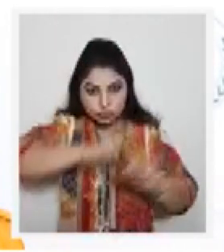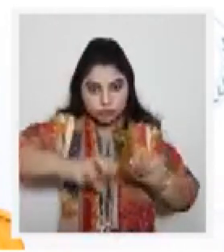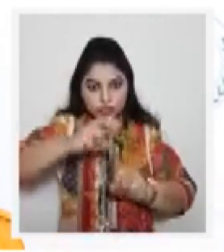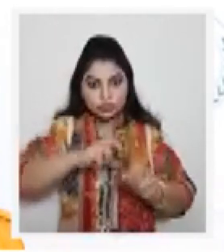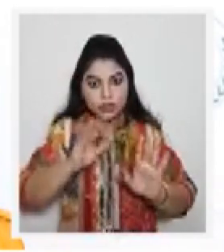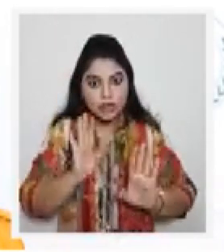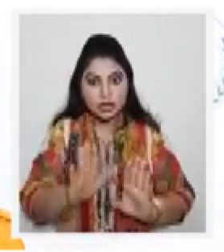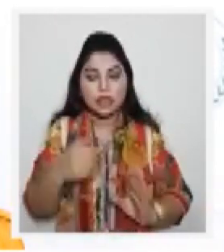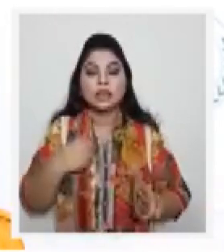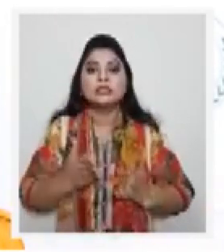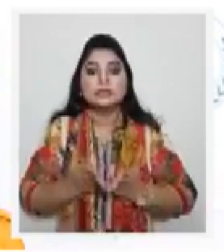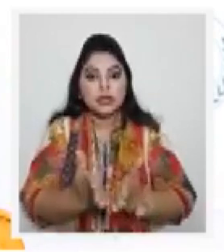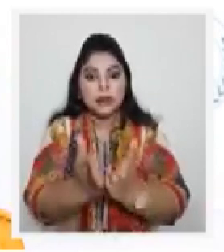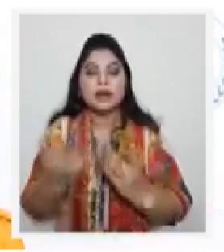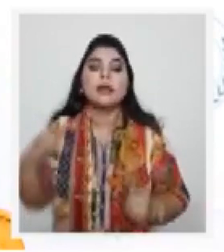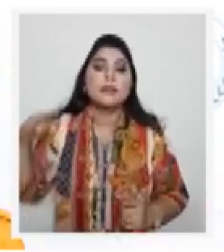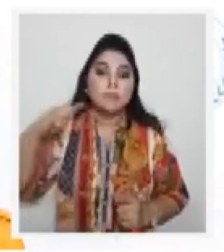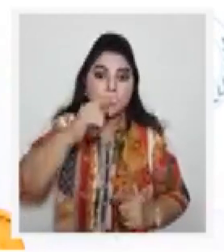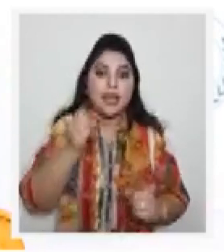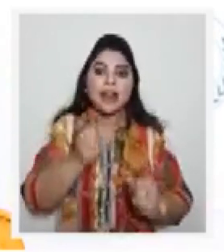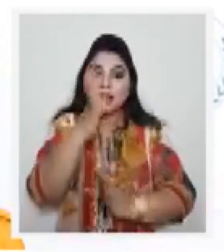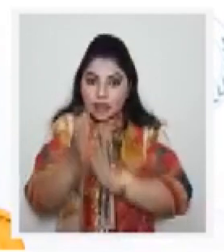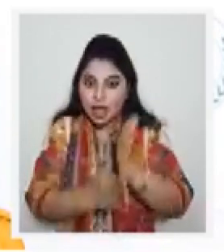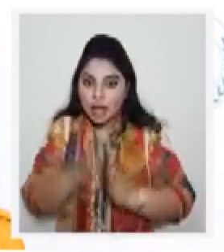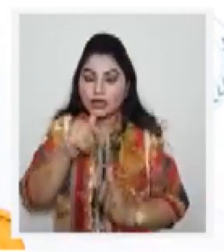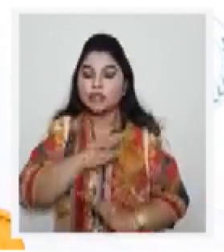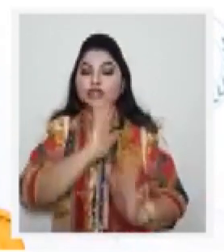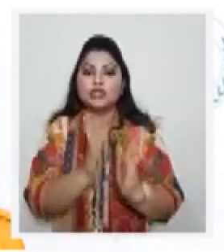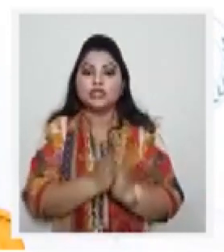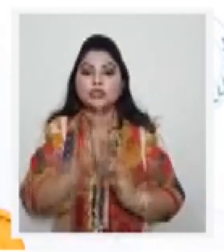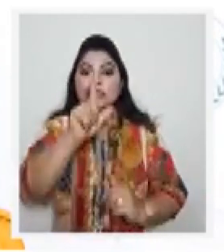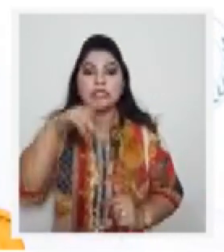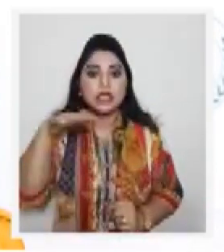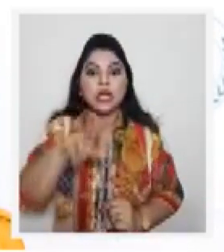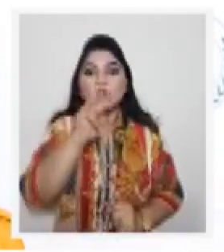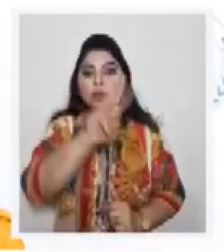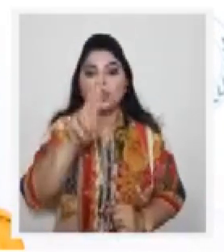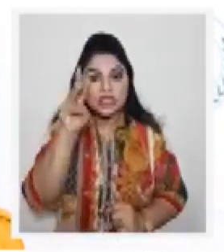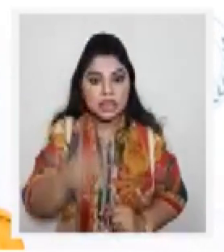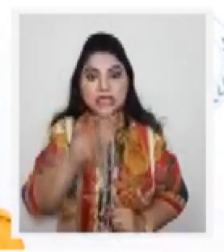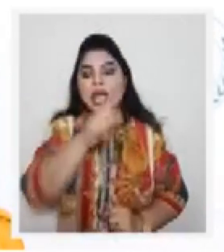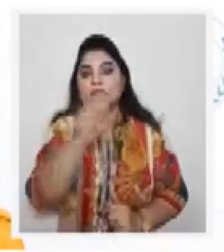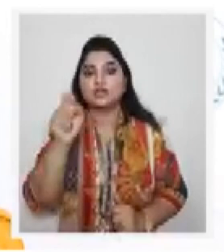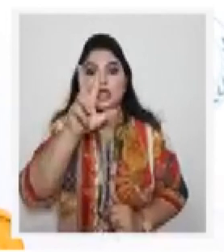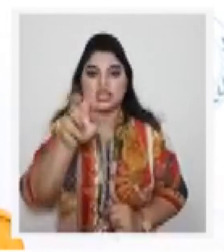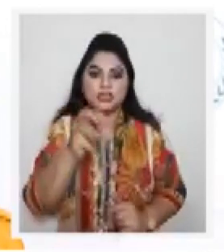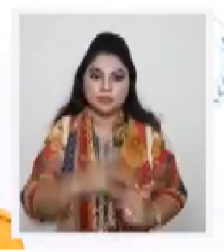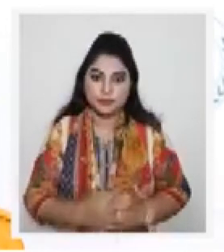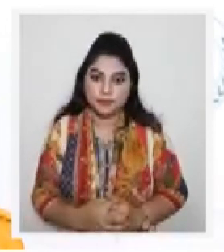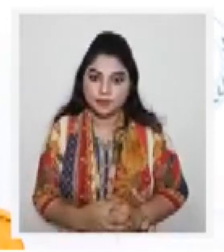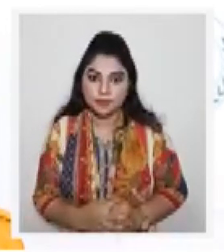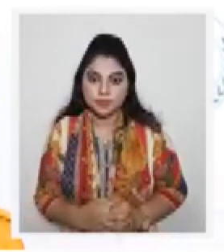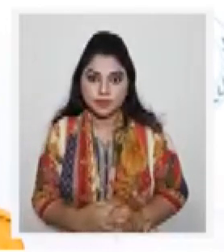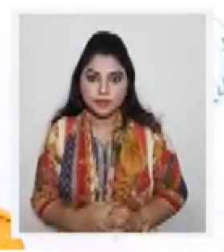বন্দরে ১৭৭ জন, দুটি সমুদ্র বন্দরে ২০৮ জন এবং এই সকল বন্দর এবং ক্যান্টনমেন্ট রেজিস্ট্রেশন সহ এ